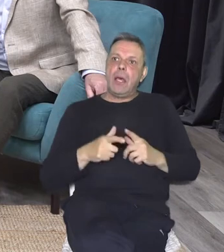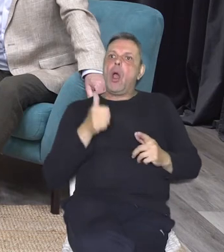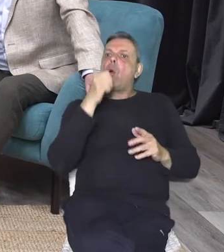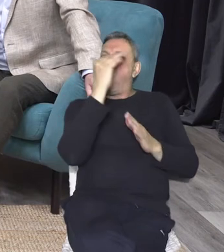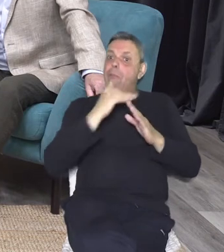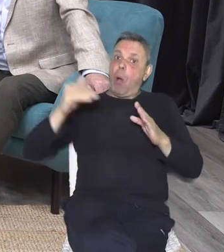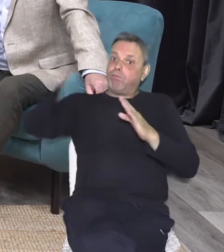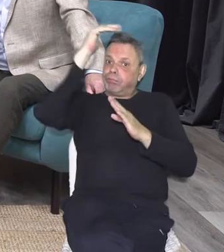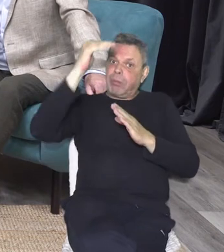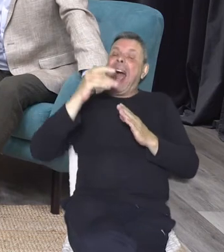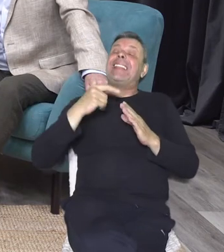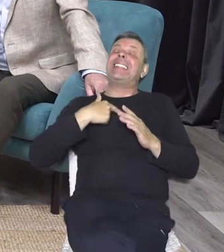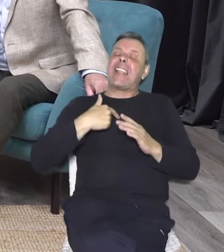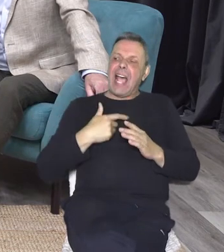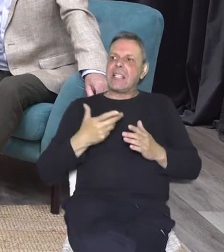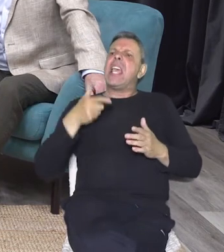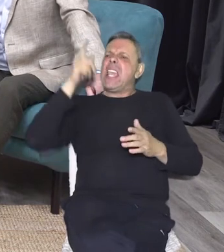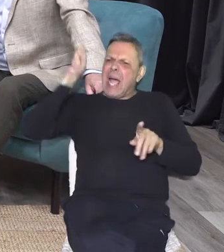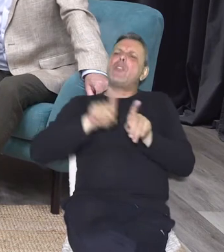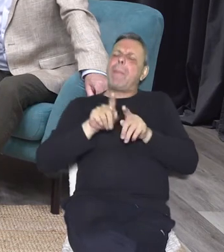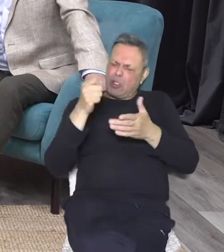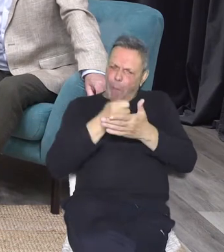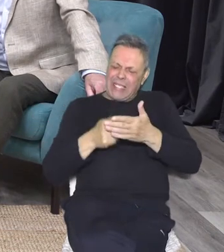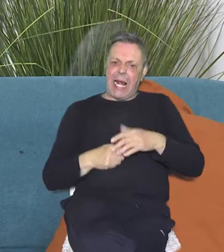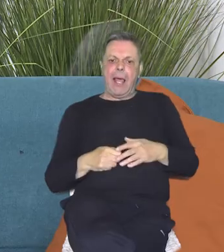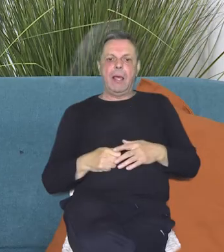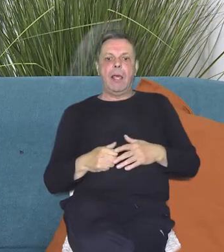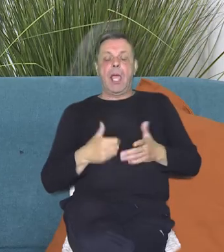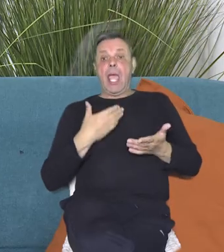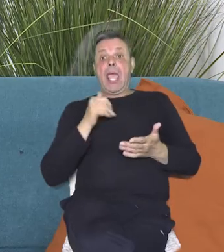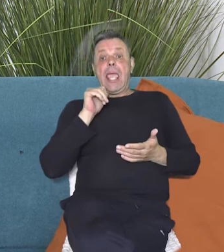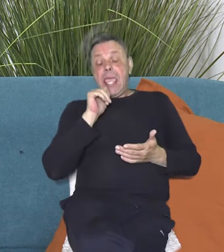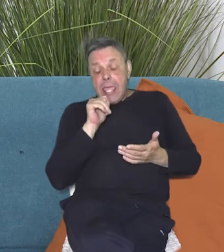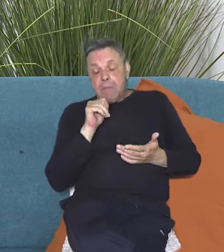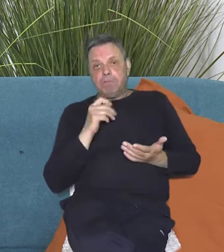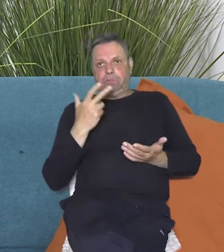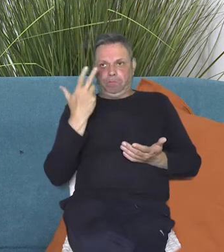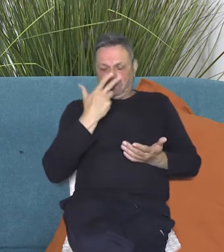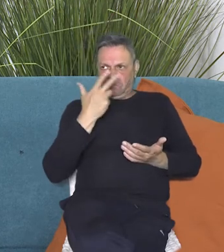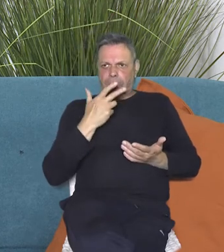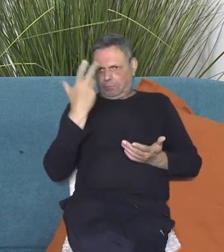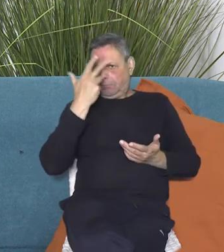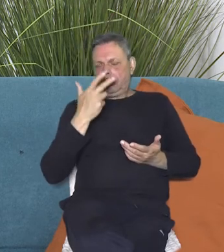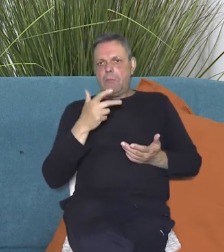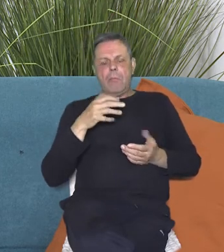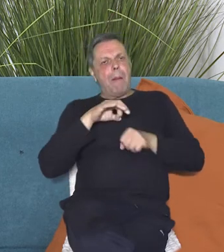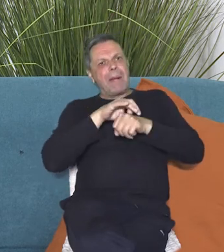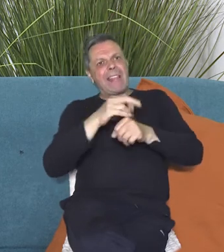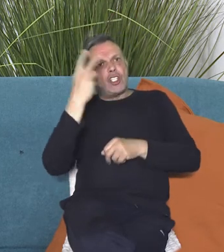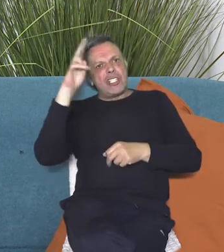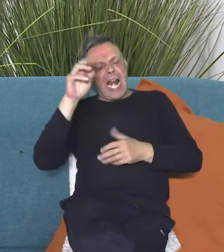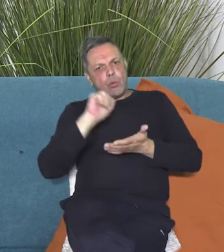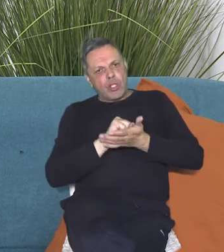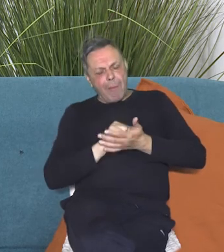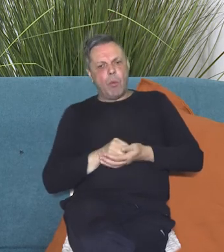je bio kat iznad nas i u kojem sam isto povremeno nešto pisala. I tako zapravo smo, prateći